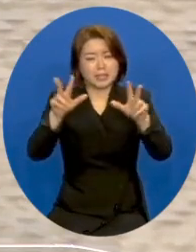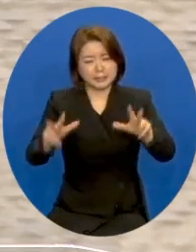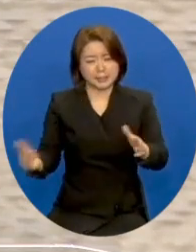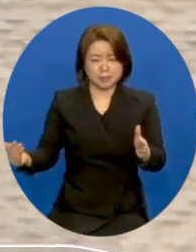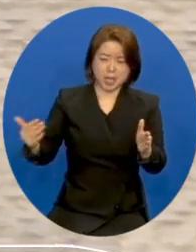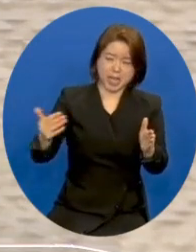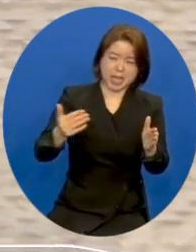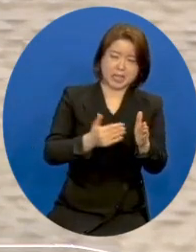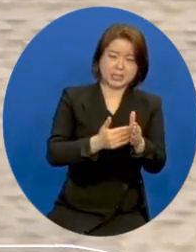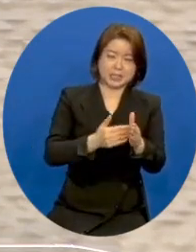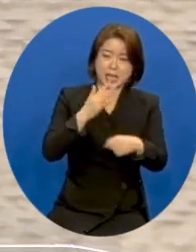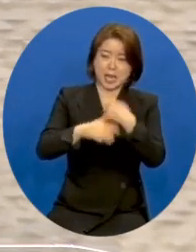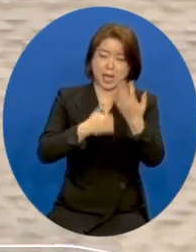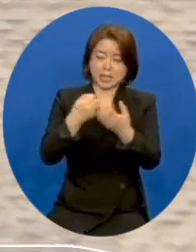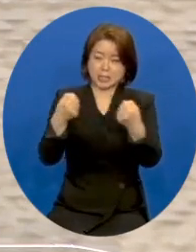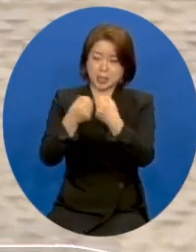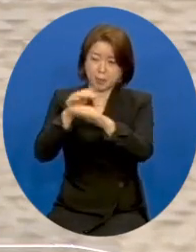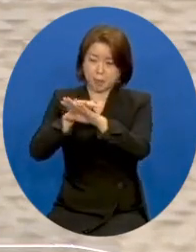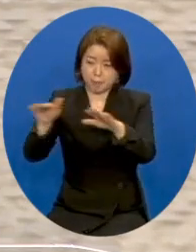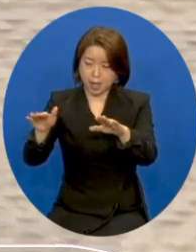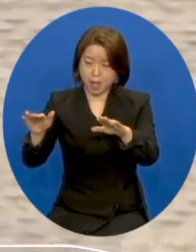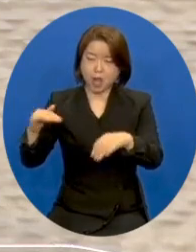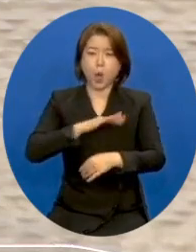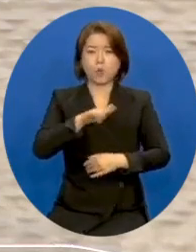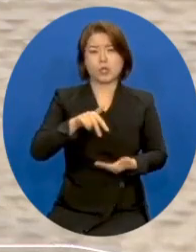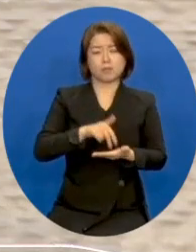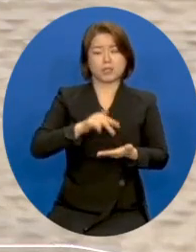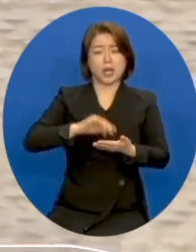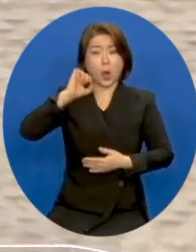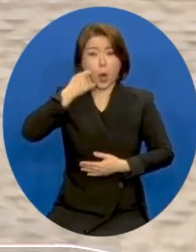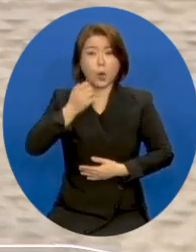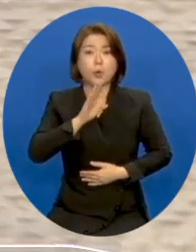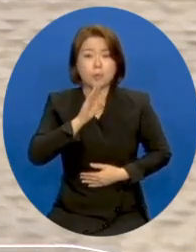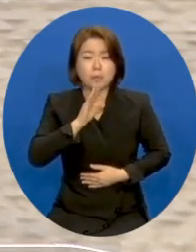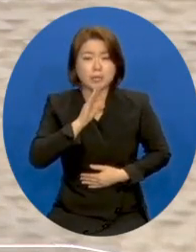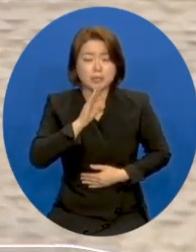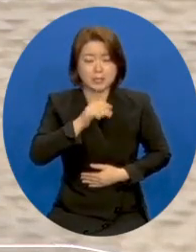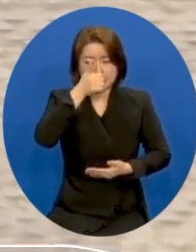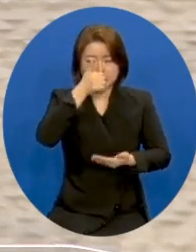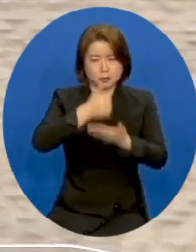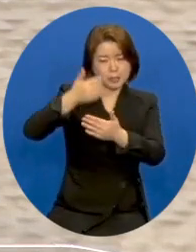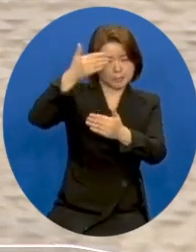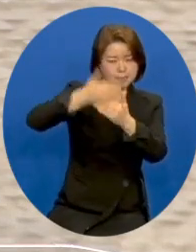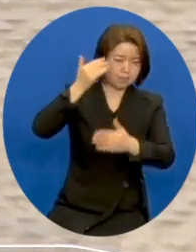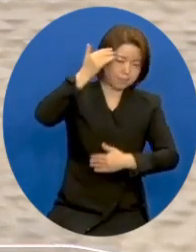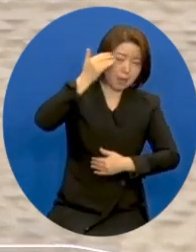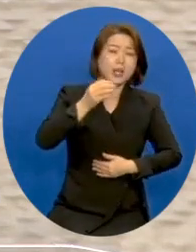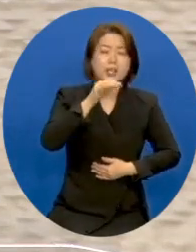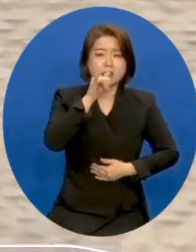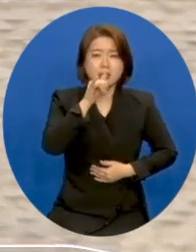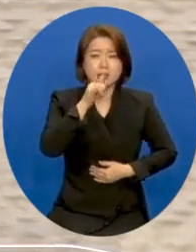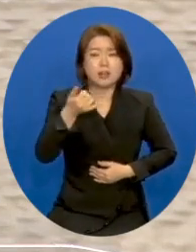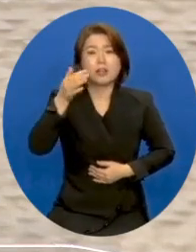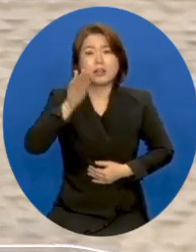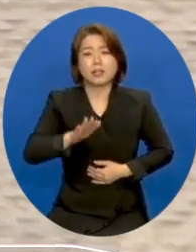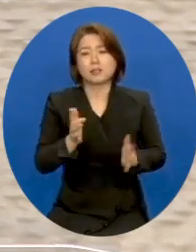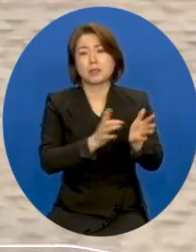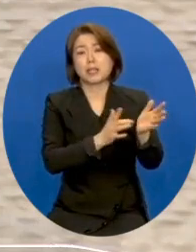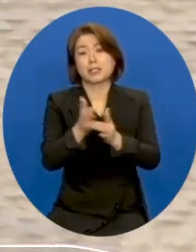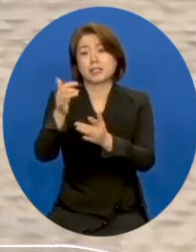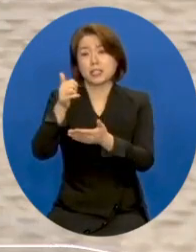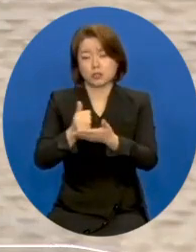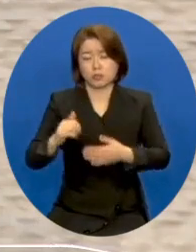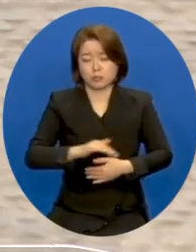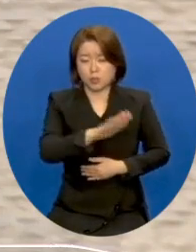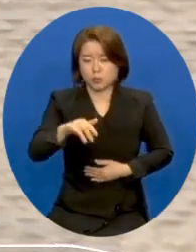지금까지는 하나님과 화해하는 것은 우리에게는 불가능했습니다. 죄의 장벽이 가로막고 있었습니다. 그런데 예수님께서 우리의